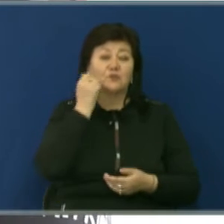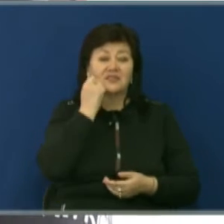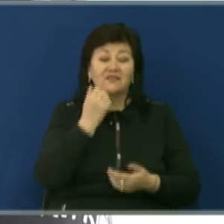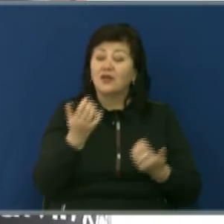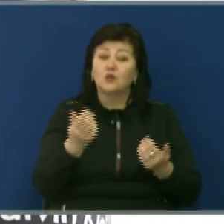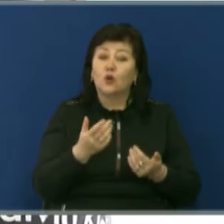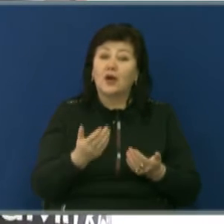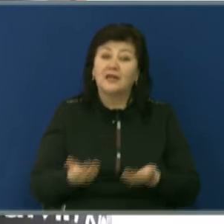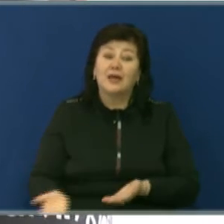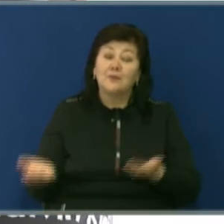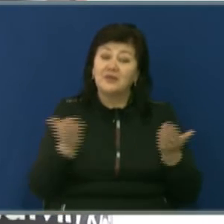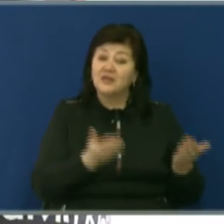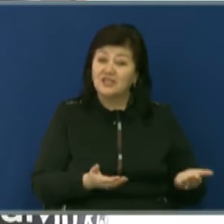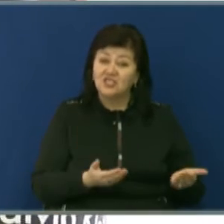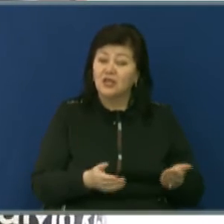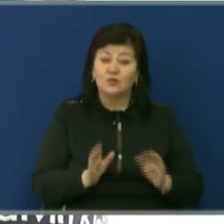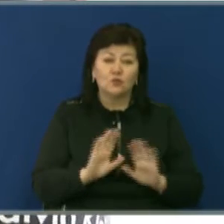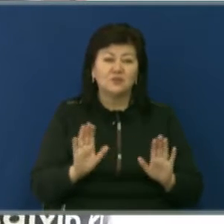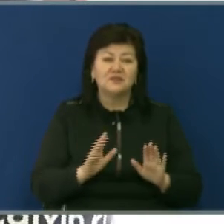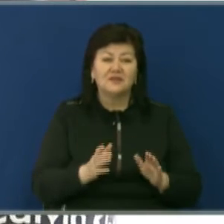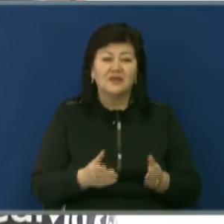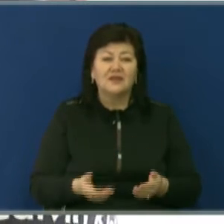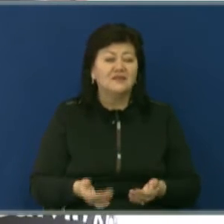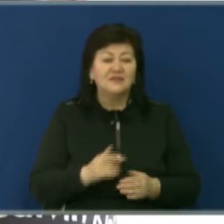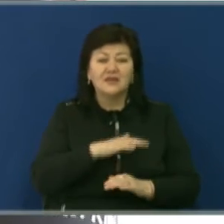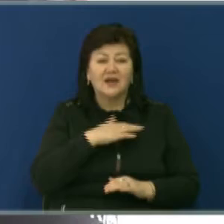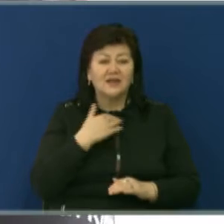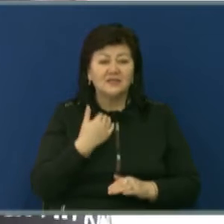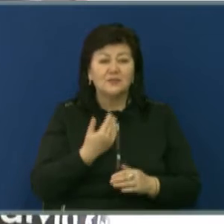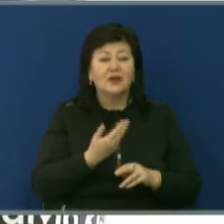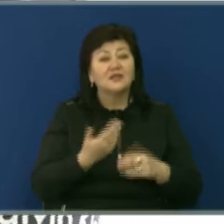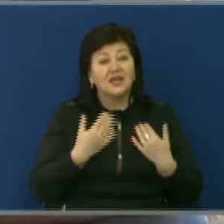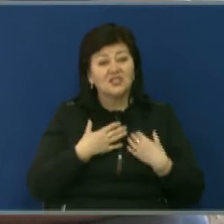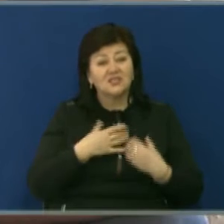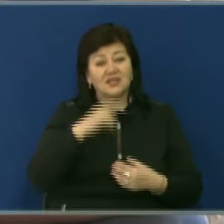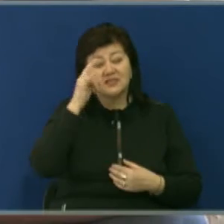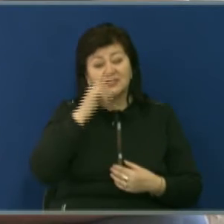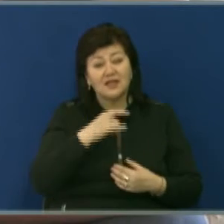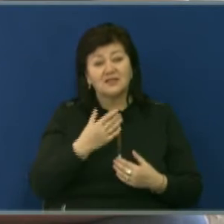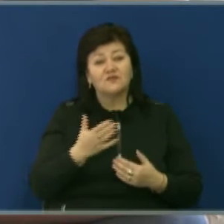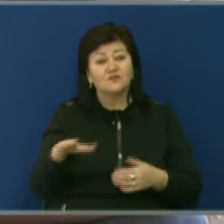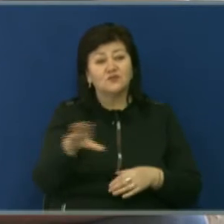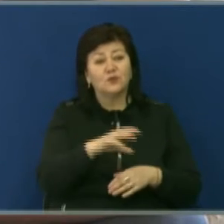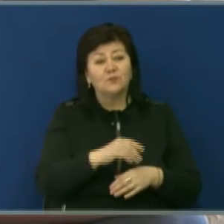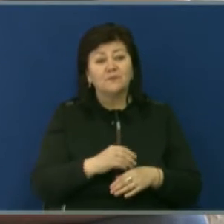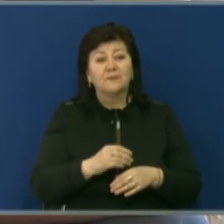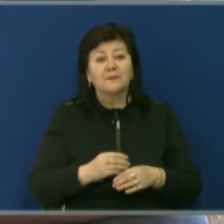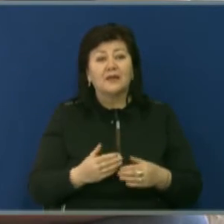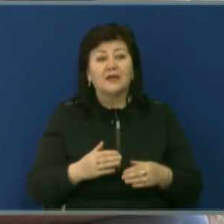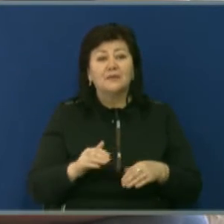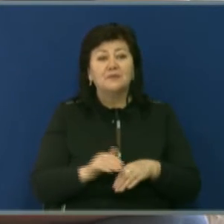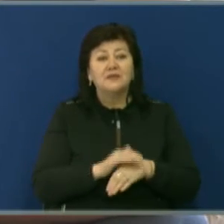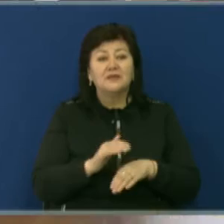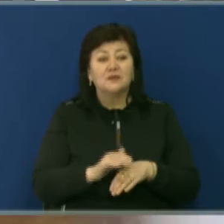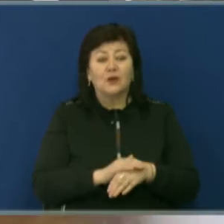ұнайды. Балалардың да ешқайда кеткілері жоқ. Бұл елдің адамдары өте мейірімді. Виктор мен Ольга Кандыба бүгінде